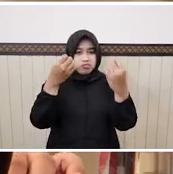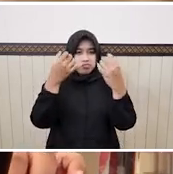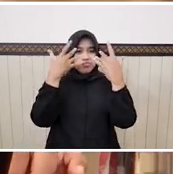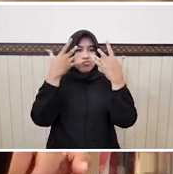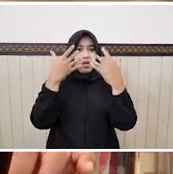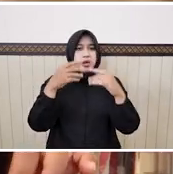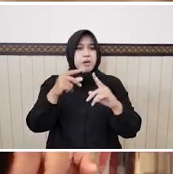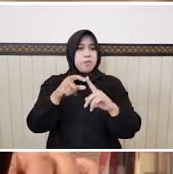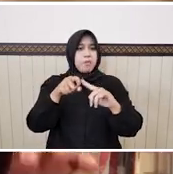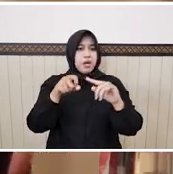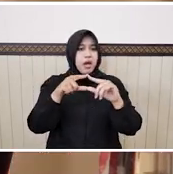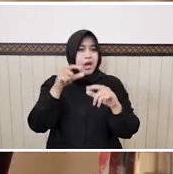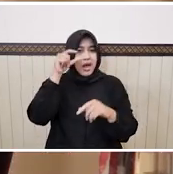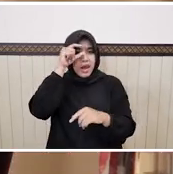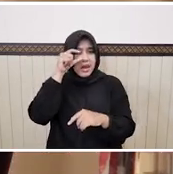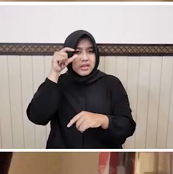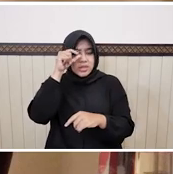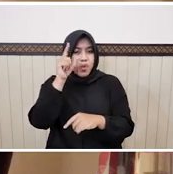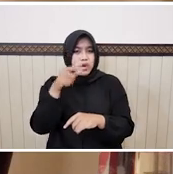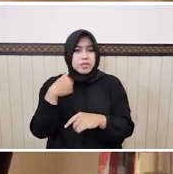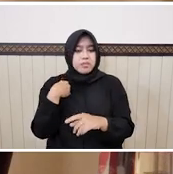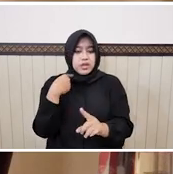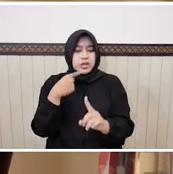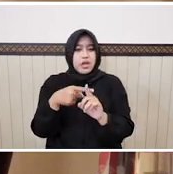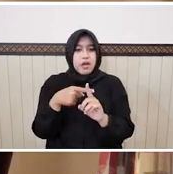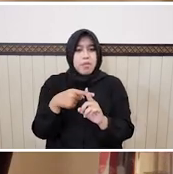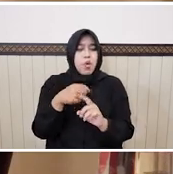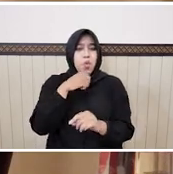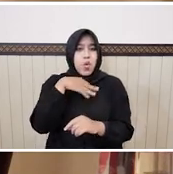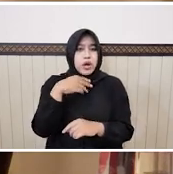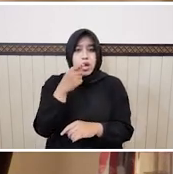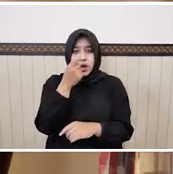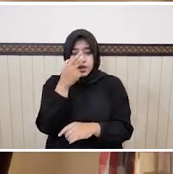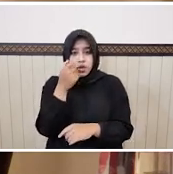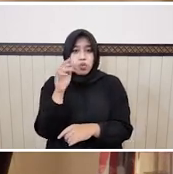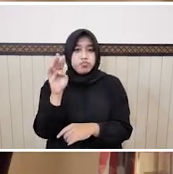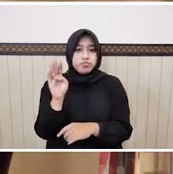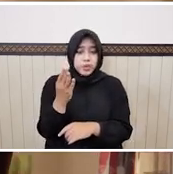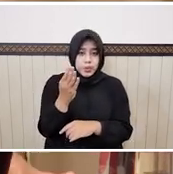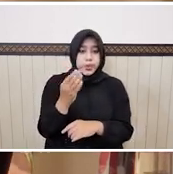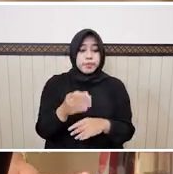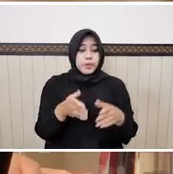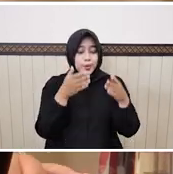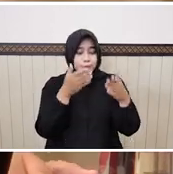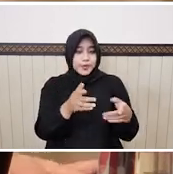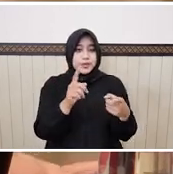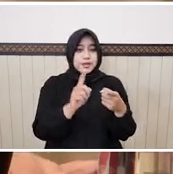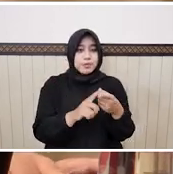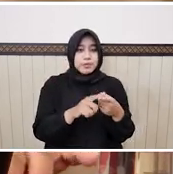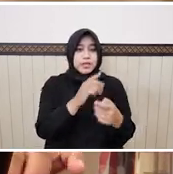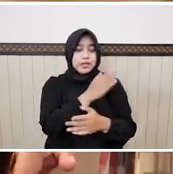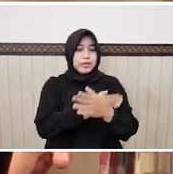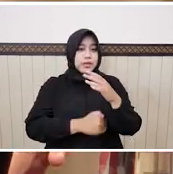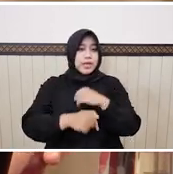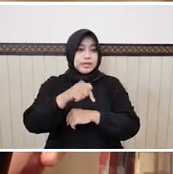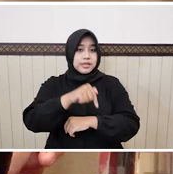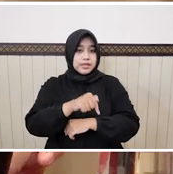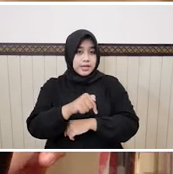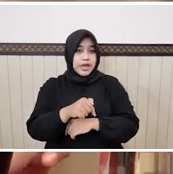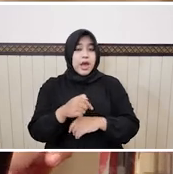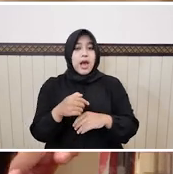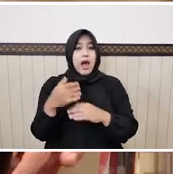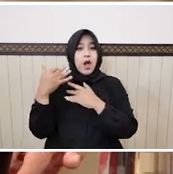sehingga lensanya harus ada warna hijau biru kayak begitu Nah bagi kawan-kawan disabilitas ini